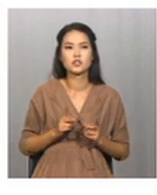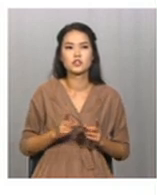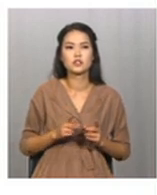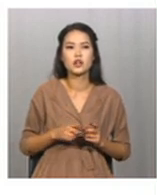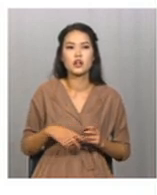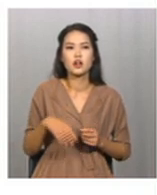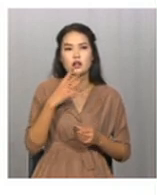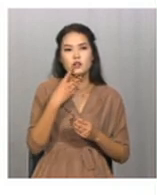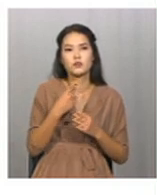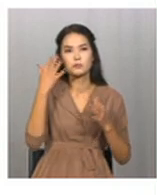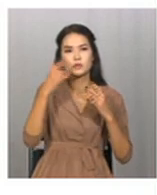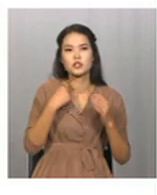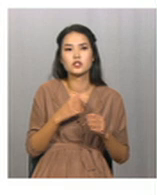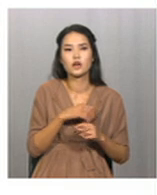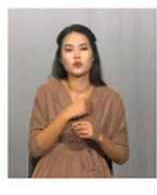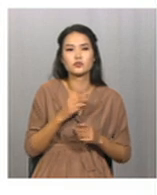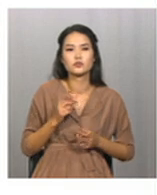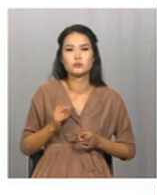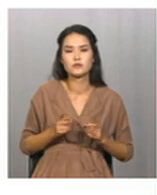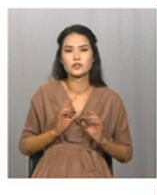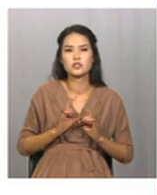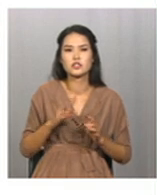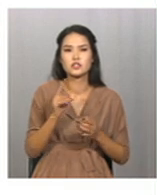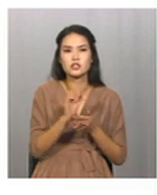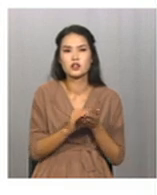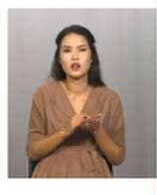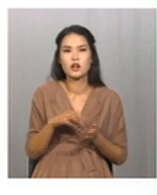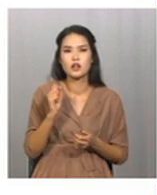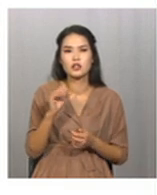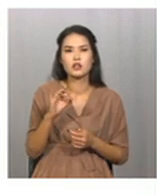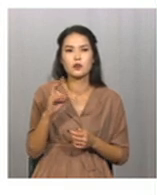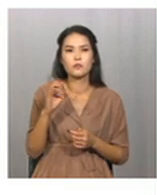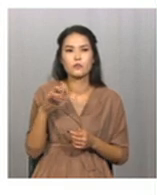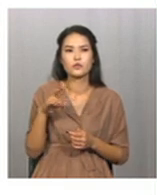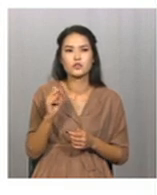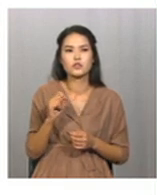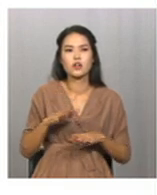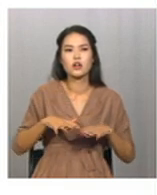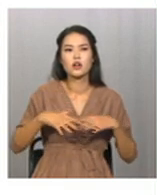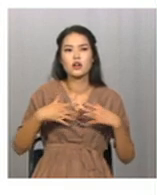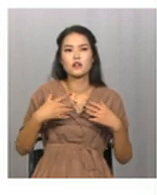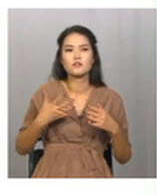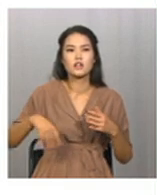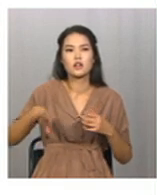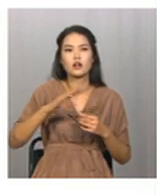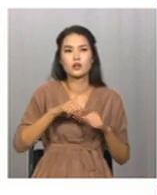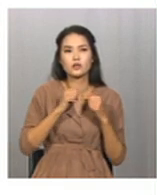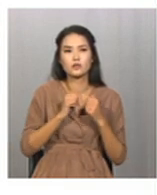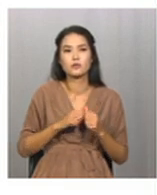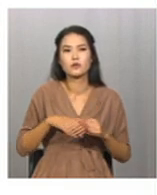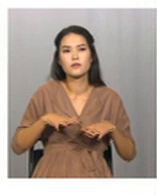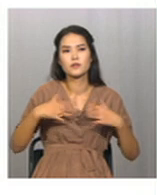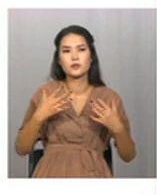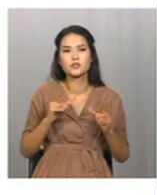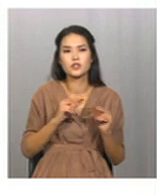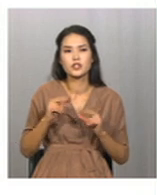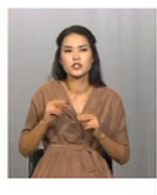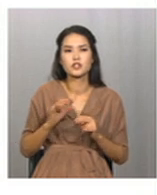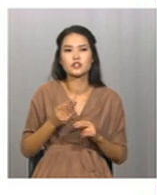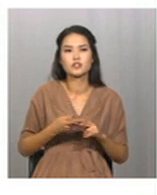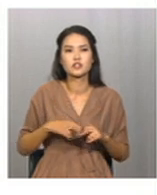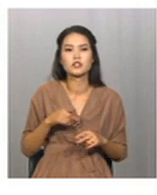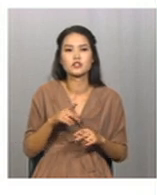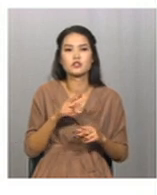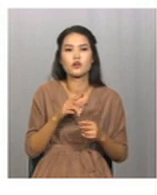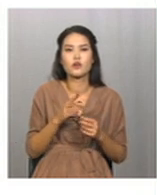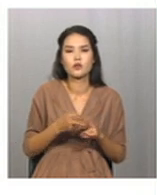Подтверждение. Свою мысль я хочу подтвердить цитатой Ивана Алексеевича Бунина. «Всякая любовь – великое счастье, даже